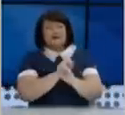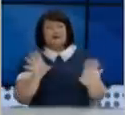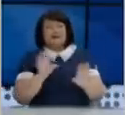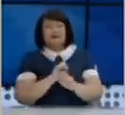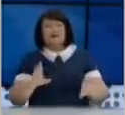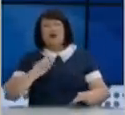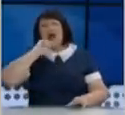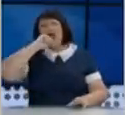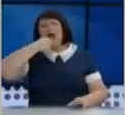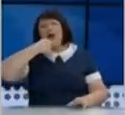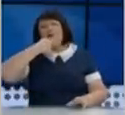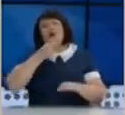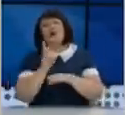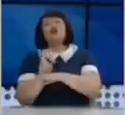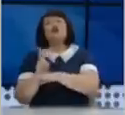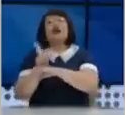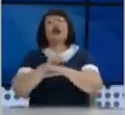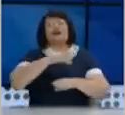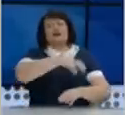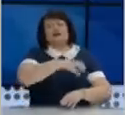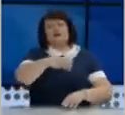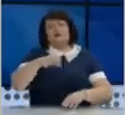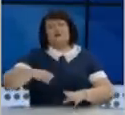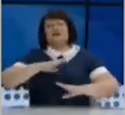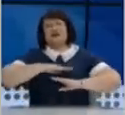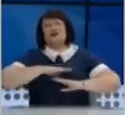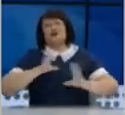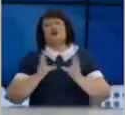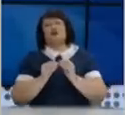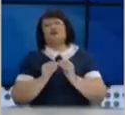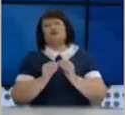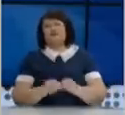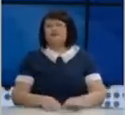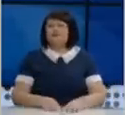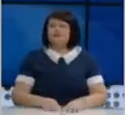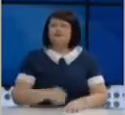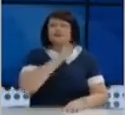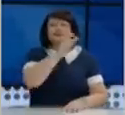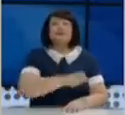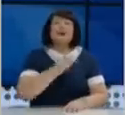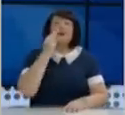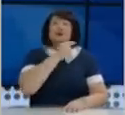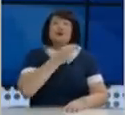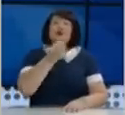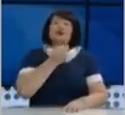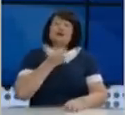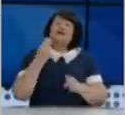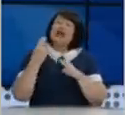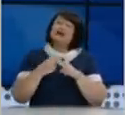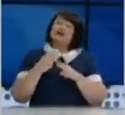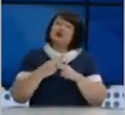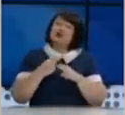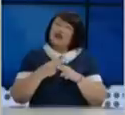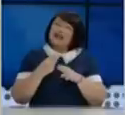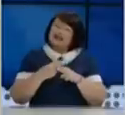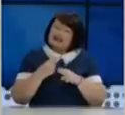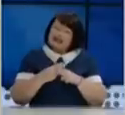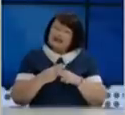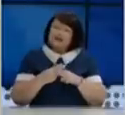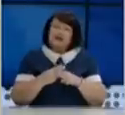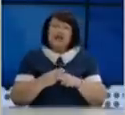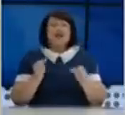απόρριτους στρατιωτικούς χάρτες. Υποσχεθήκατε, κύριε Μητσοτάκη, ασφάλεια και αξιοκρατία. Προβάλλατε τη